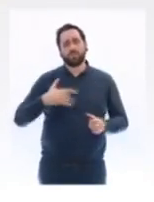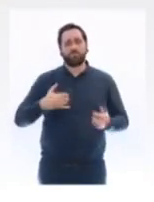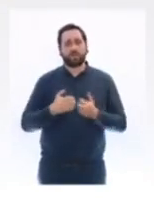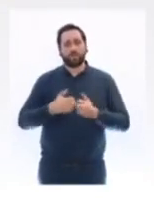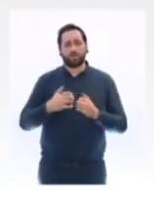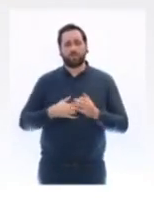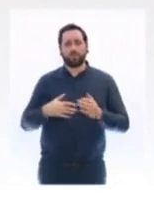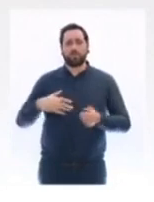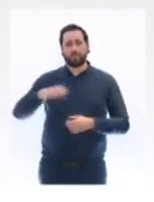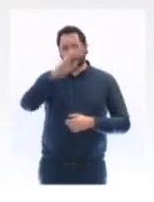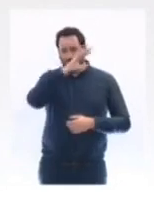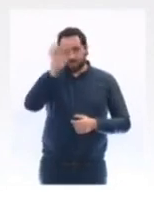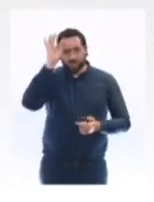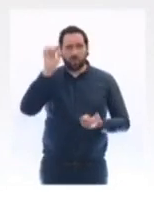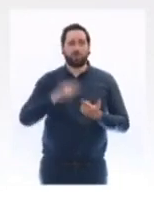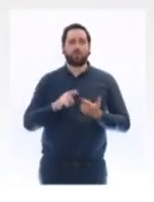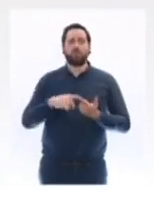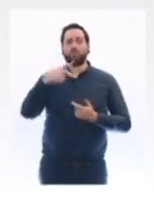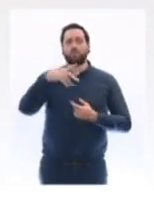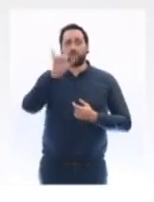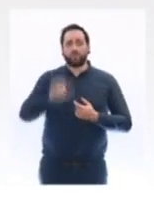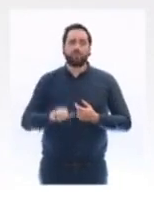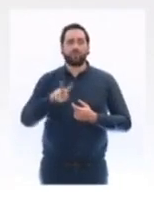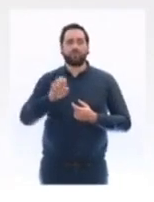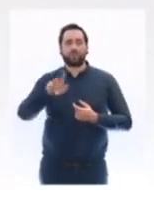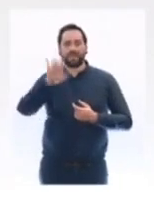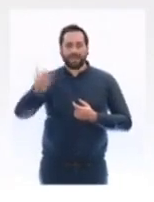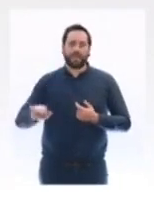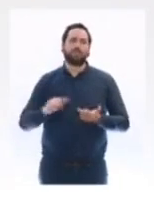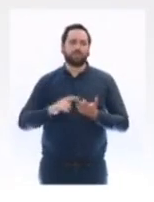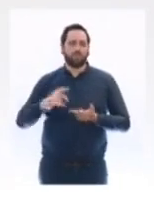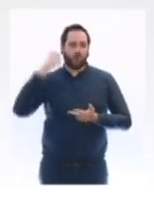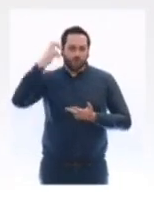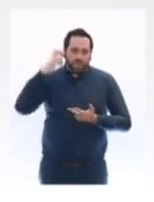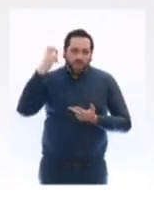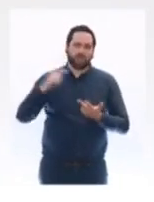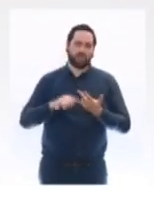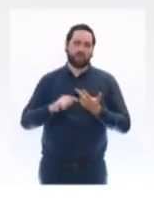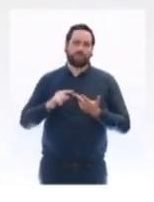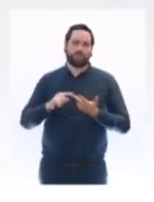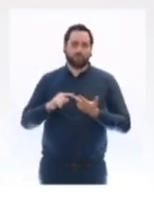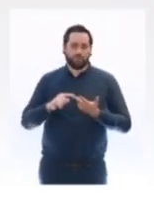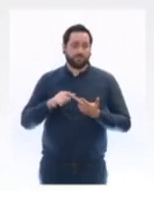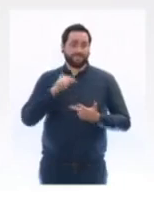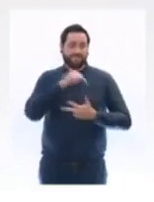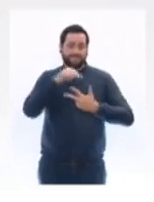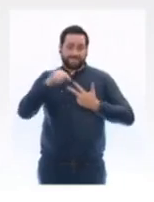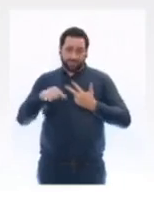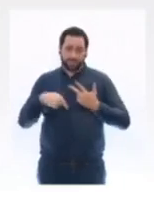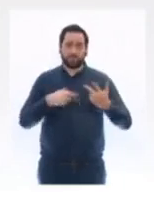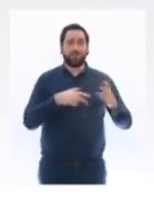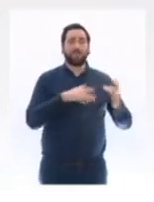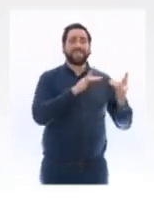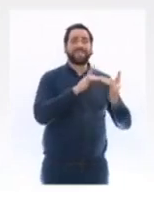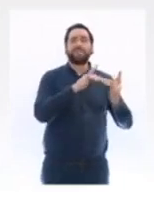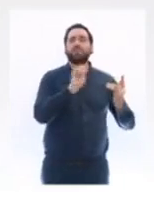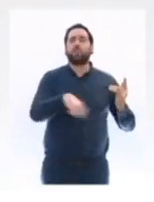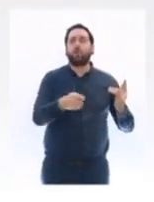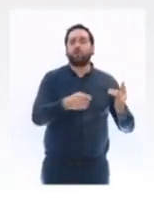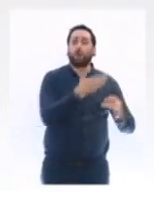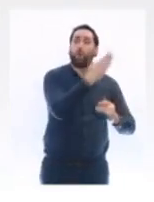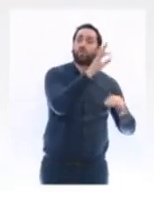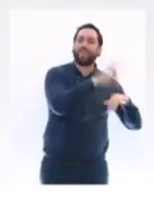besoins augmentent, puisque pour augmenter les lits de réanimation, c'est comme pendant la première vague, il faut pouvoir libérer de la place dans les réanimations,